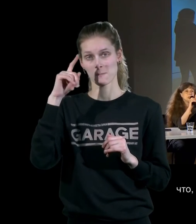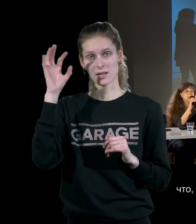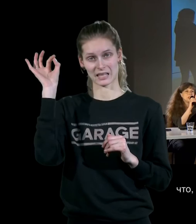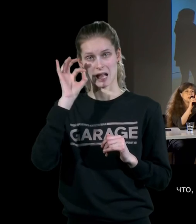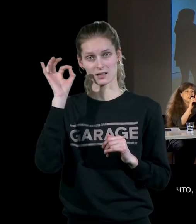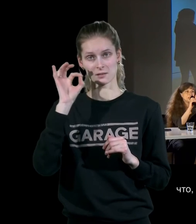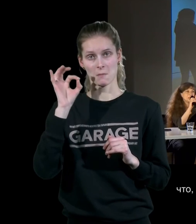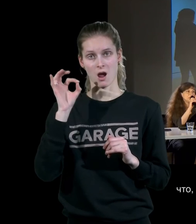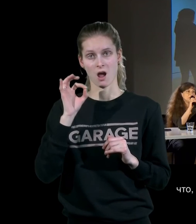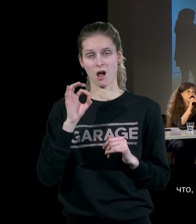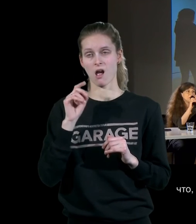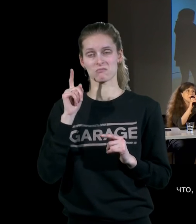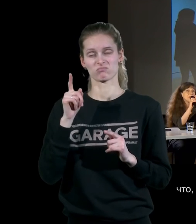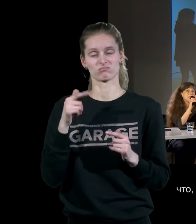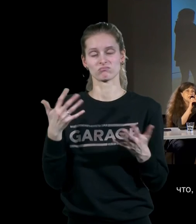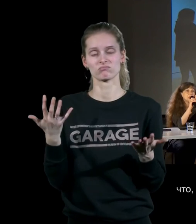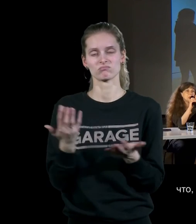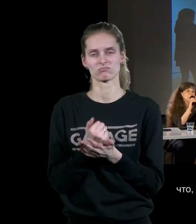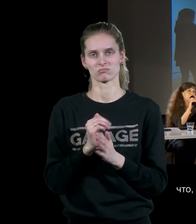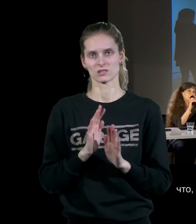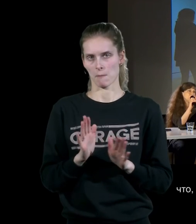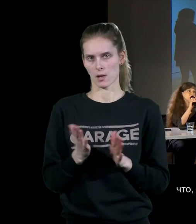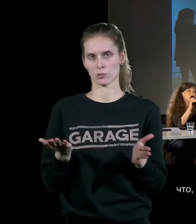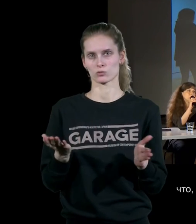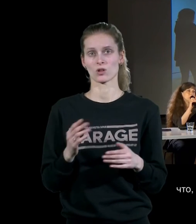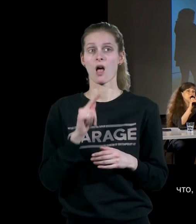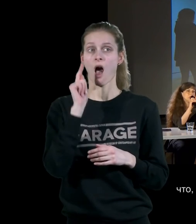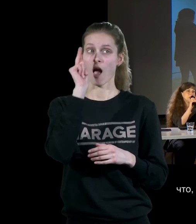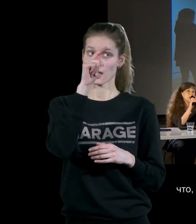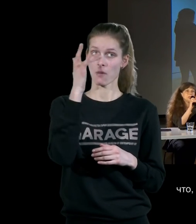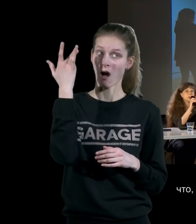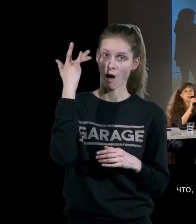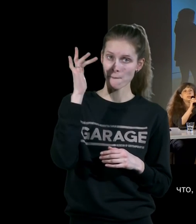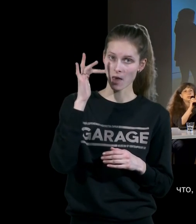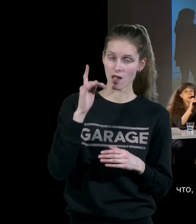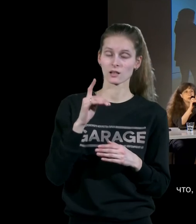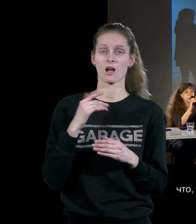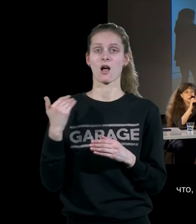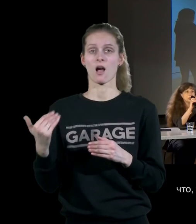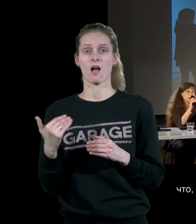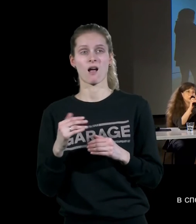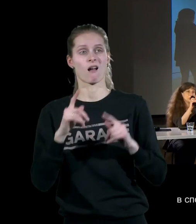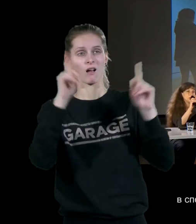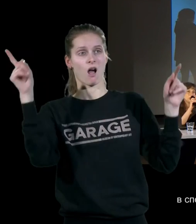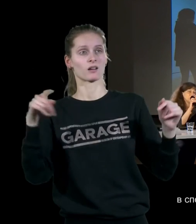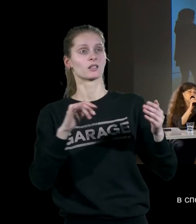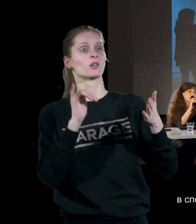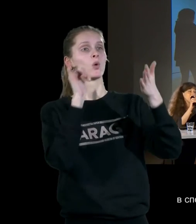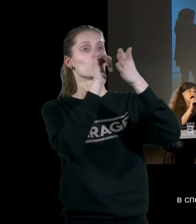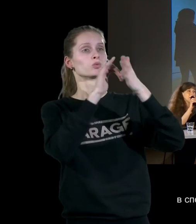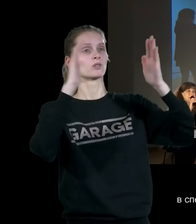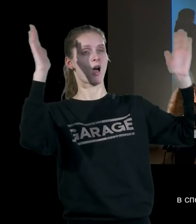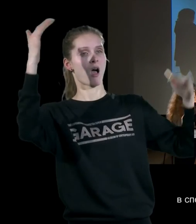документе, что, к сожалению, не состоялось. И что в Америке его работы должны не висеть в музее на общем основании, даже в отдельном